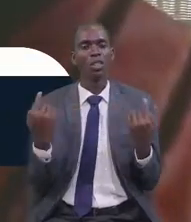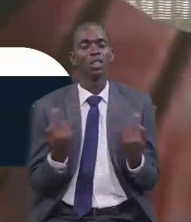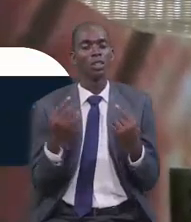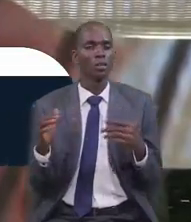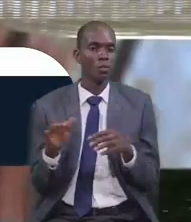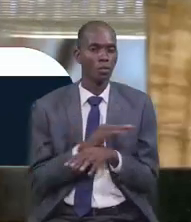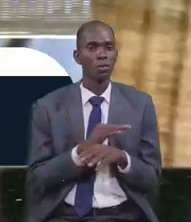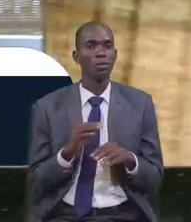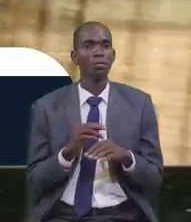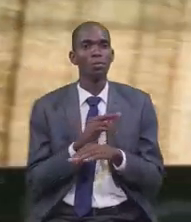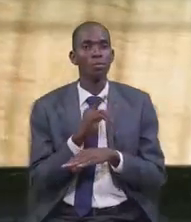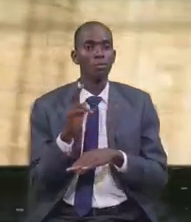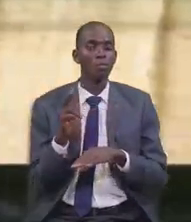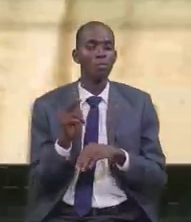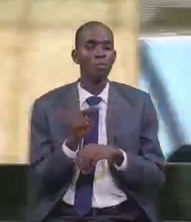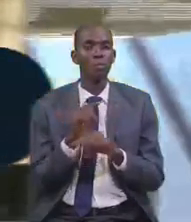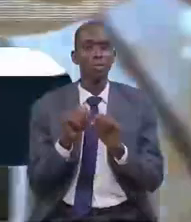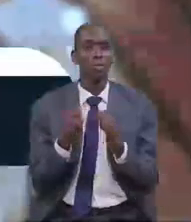pécheurs.